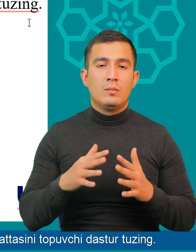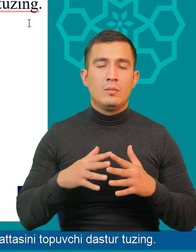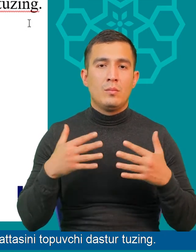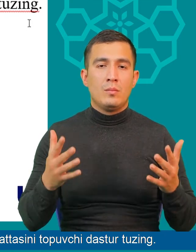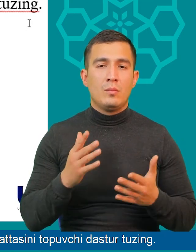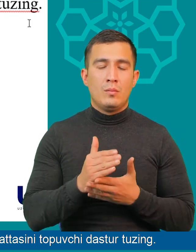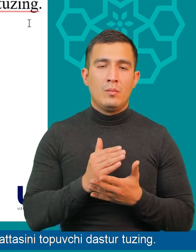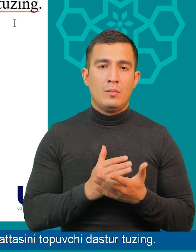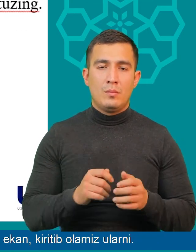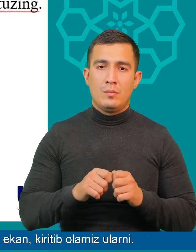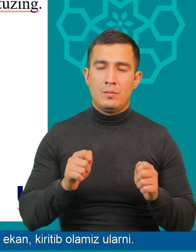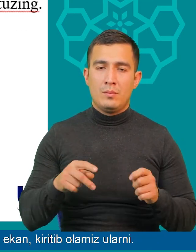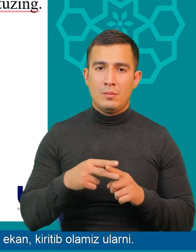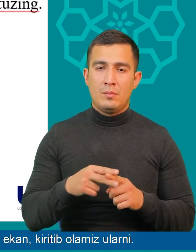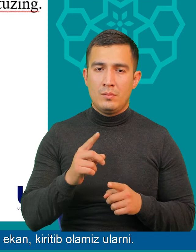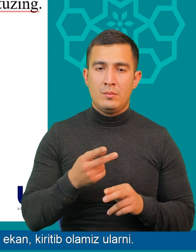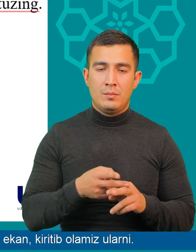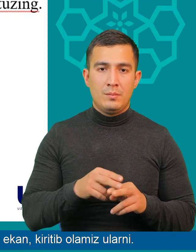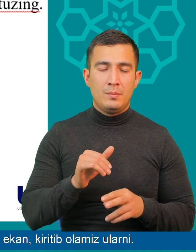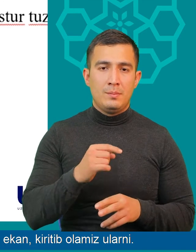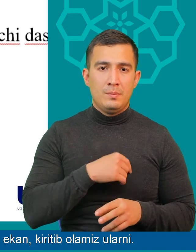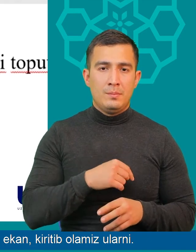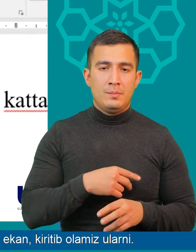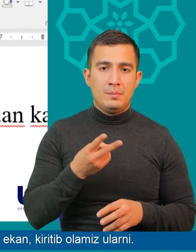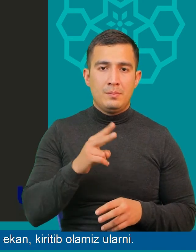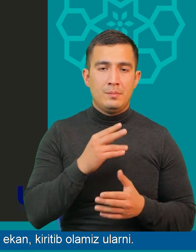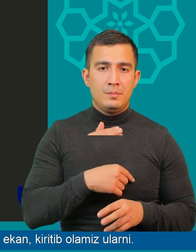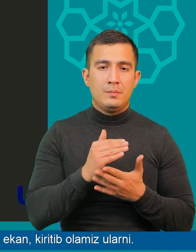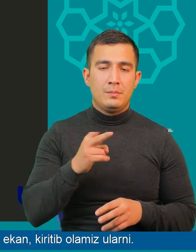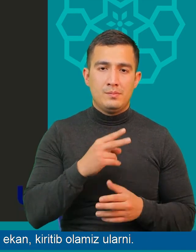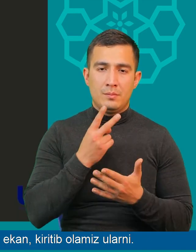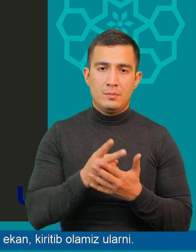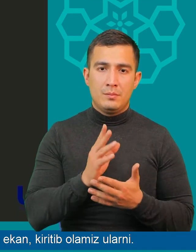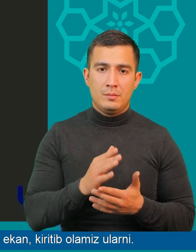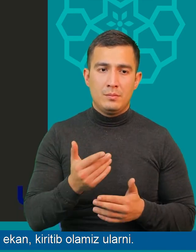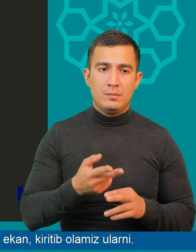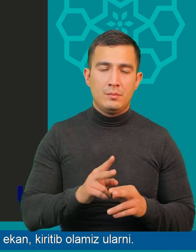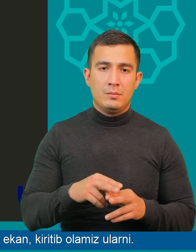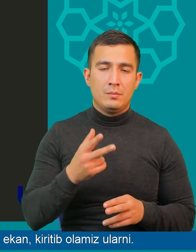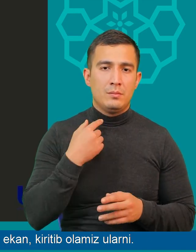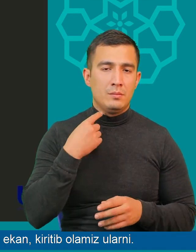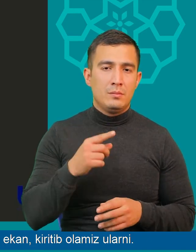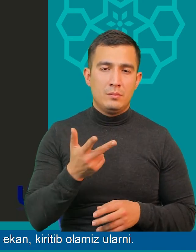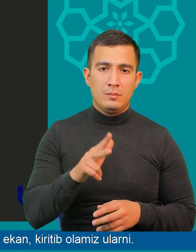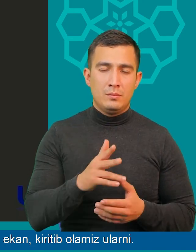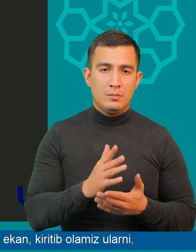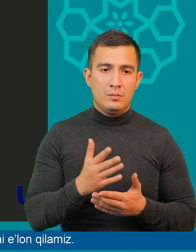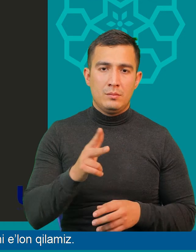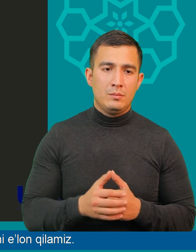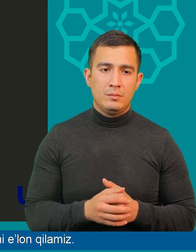topuvchi dastur tuzing. Buni yechishni 2 xil usulini ko'rib chiqamiz. 3 son berilgan ekan, kiritib olamiz